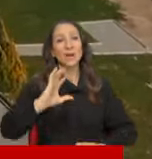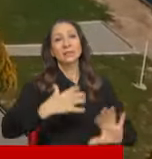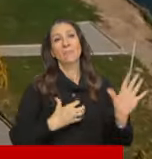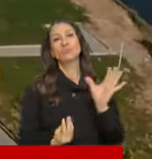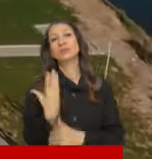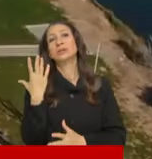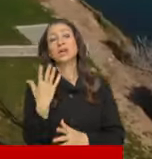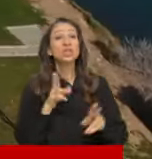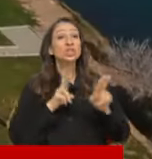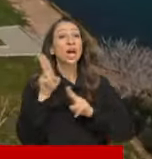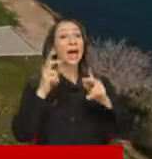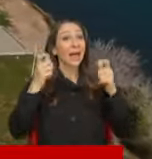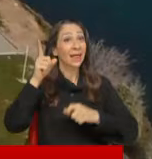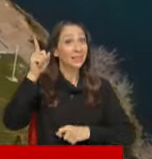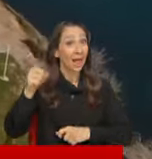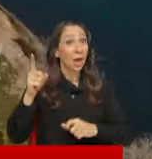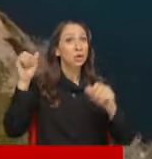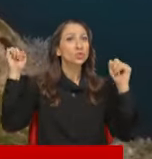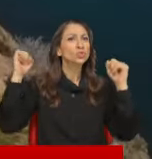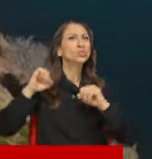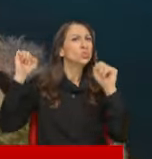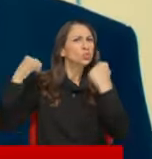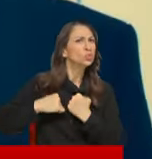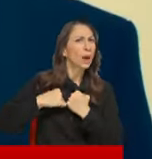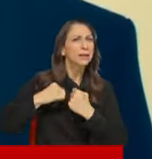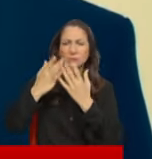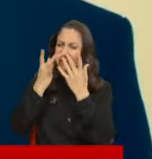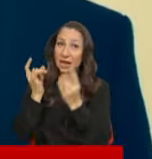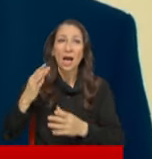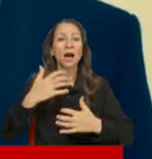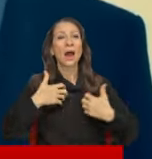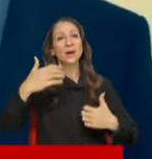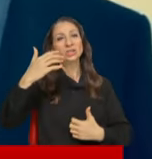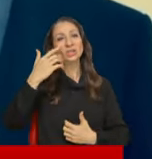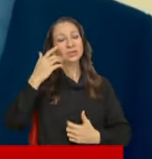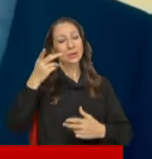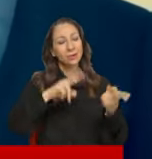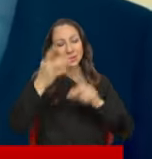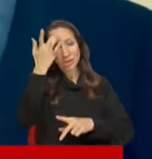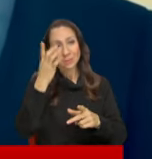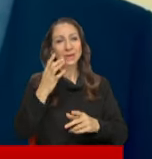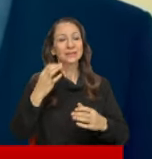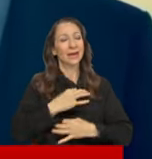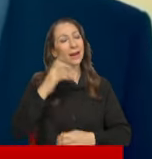çıkın Çanakkale'de düşmana kök söktüren Kahraman şehitlerimizi Saygıyla